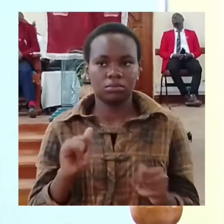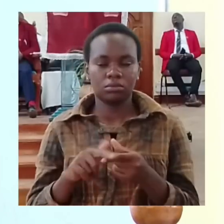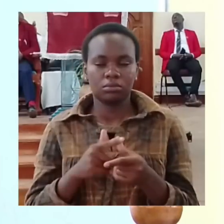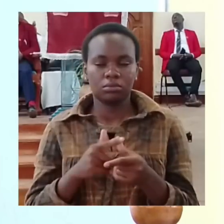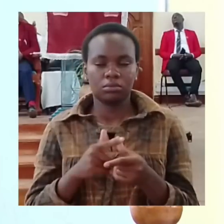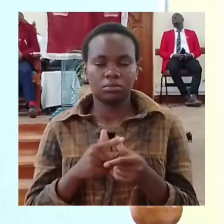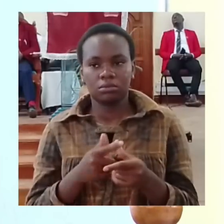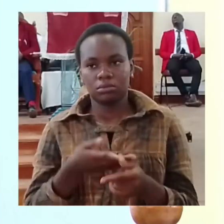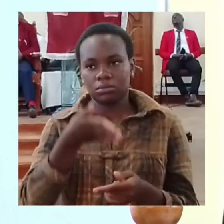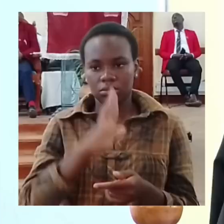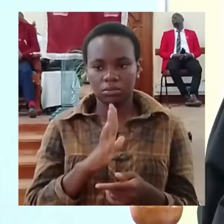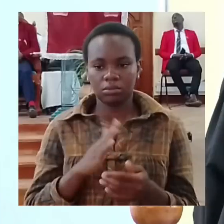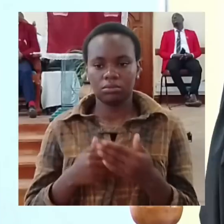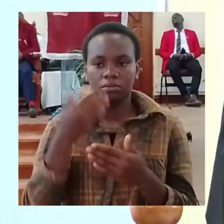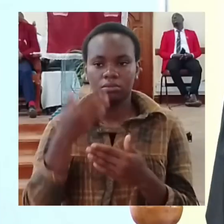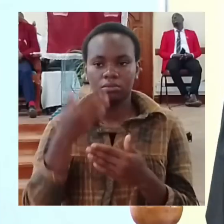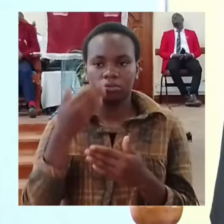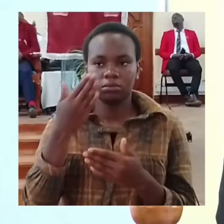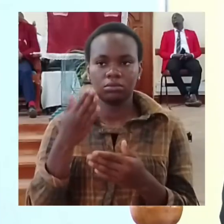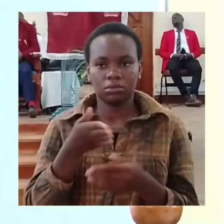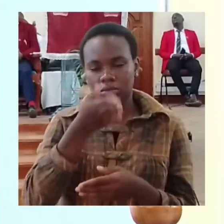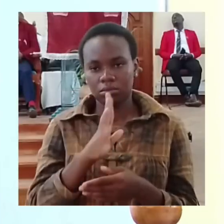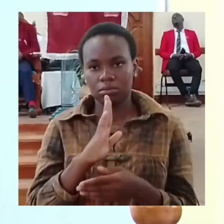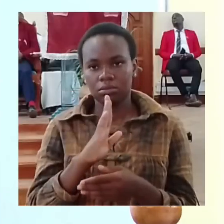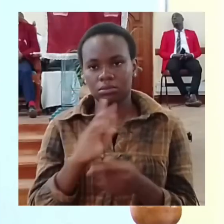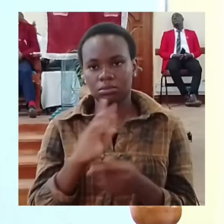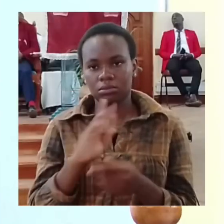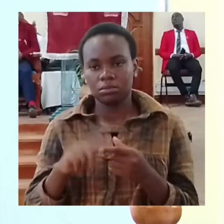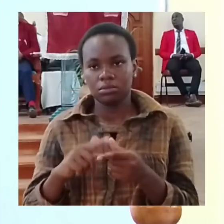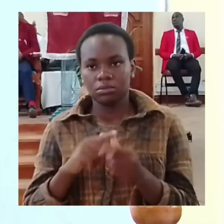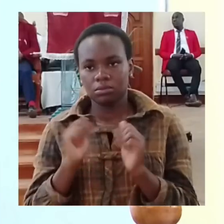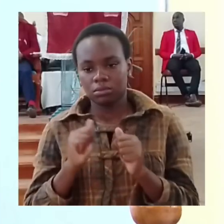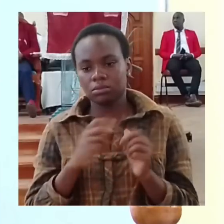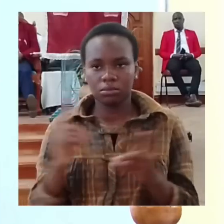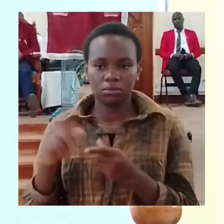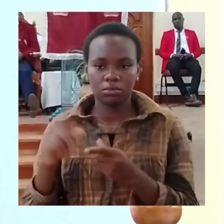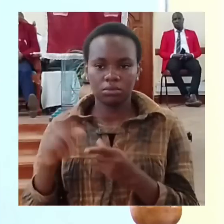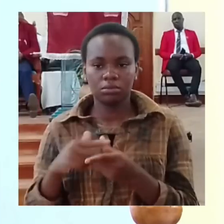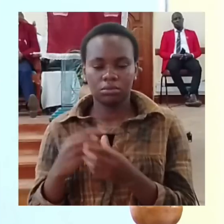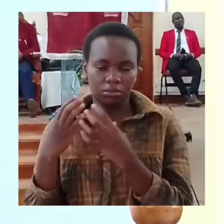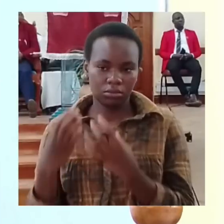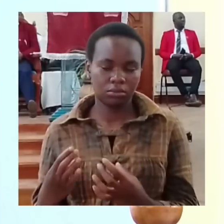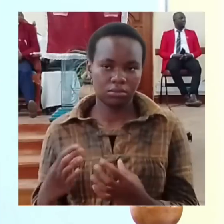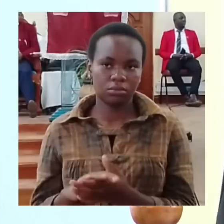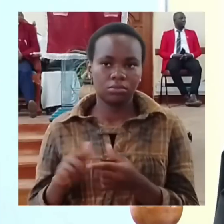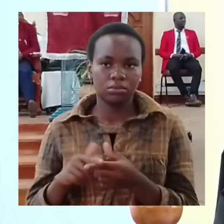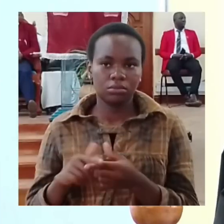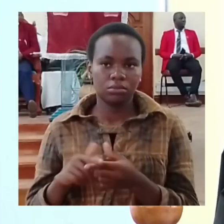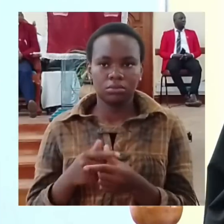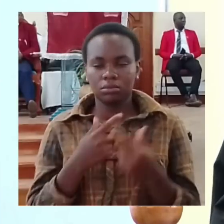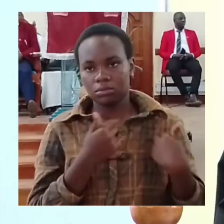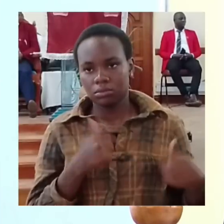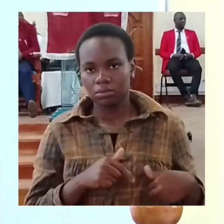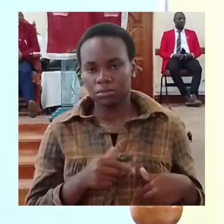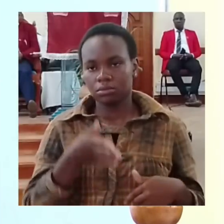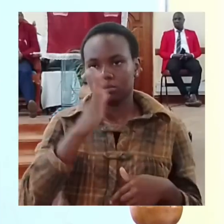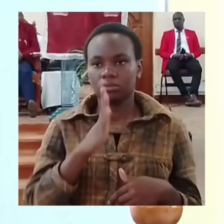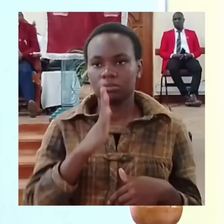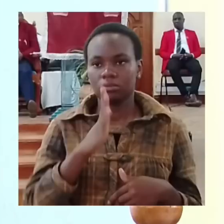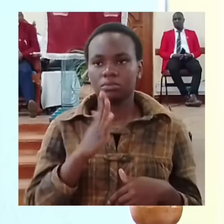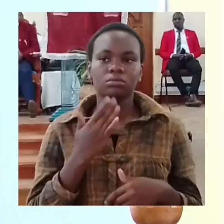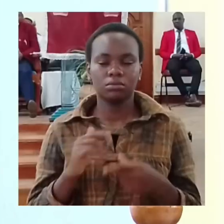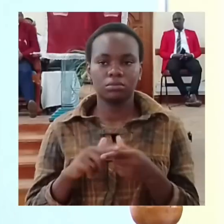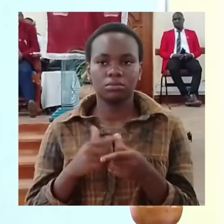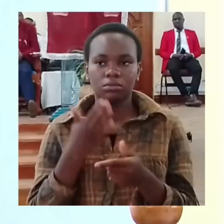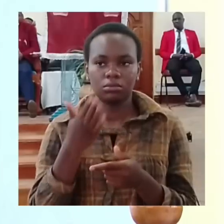Ngoro ĩrĩa ĩrathiĩ mbere ya Ngai kũmwĩra Mwathani ndingĩhota nĩ nemetwo. Ngoro ĩrĩa Ngai arenda nĩ ĩrĩa ĩrathiĩ